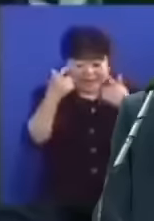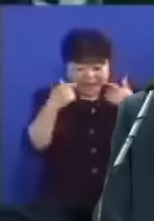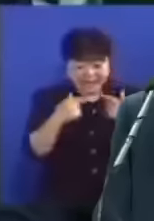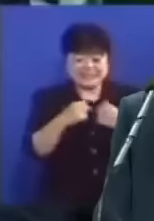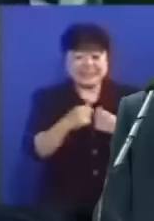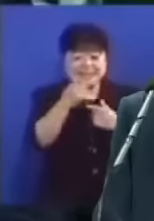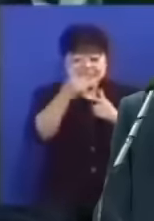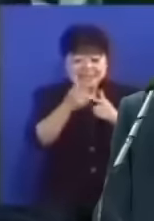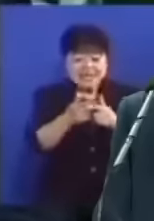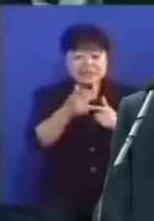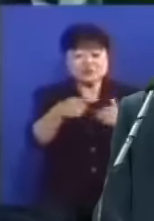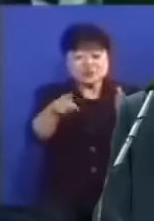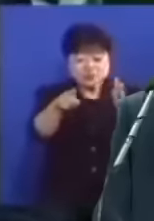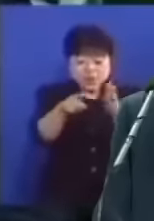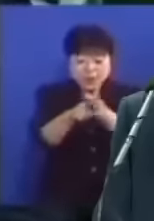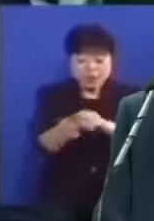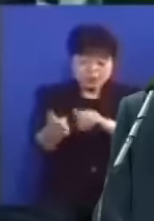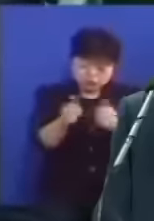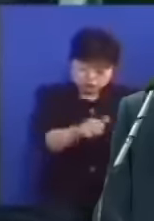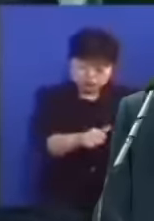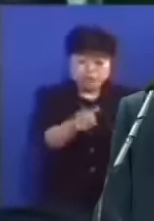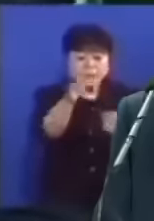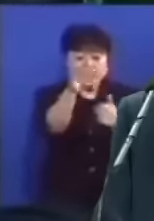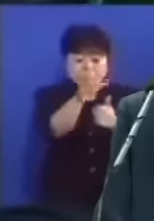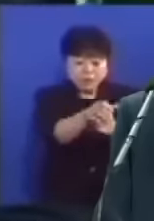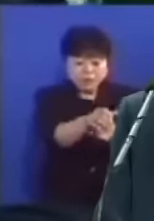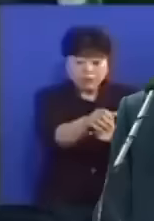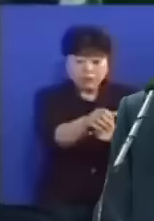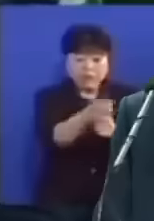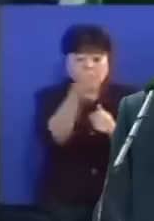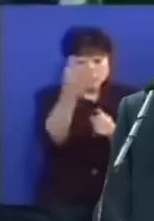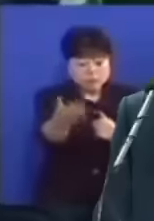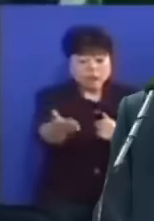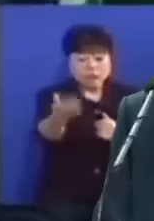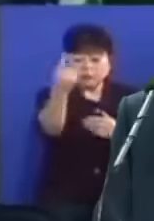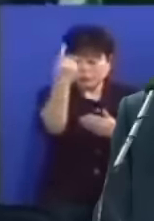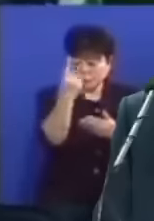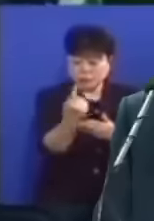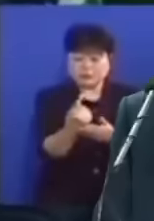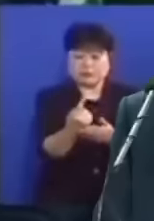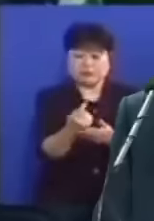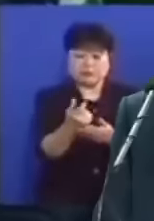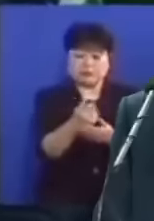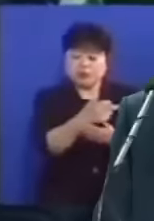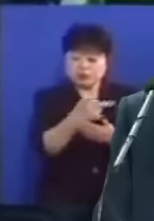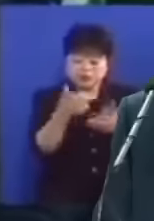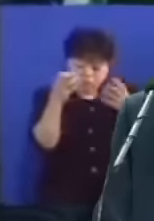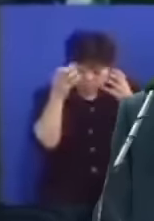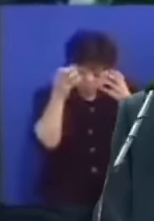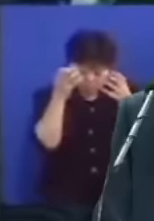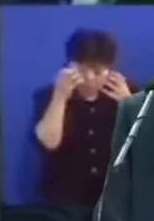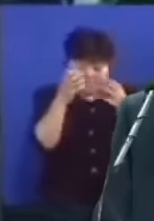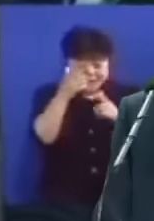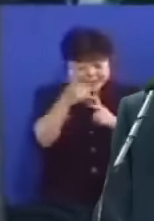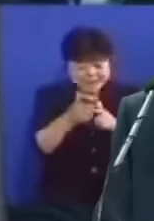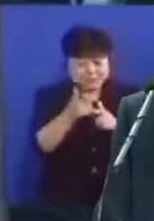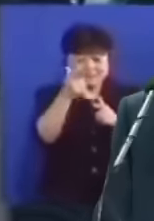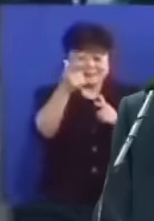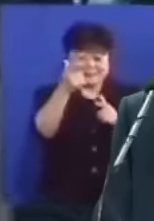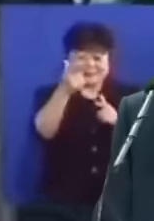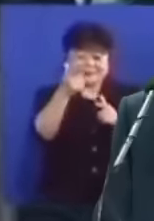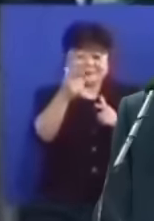항상 예수를 위하여 죽음에 넘겨온다는 것입니다. 여러분 다가오는 크고 적은 고통이